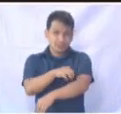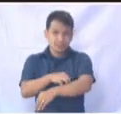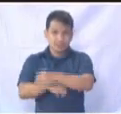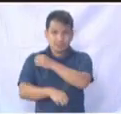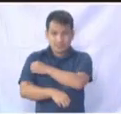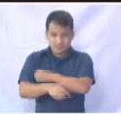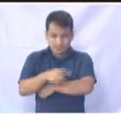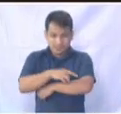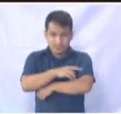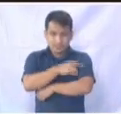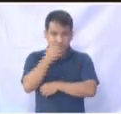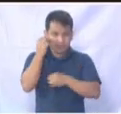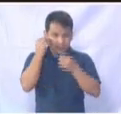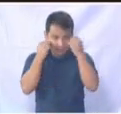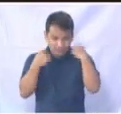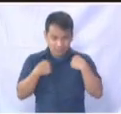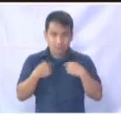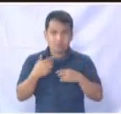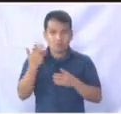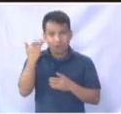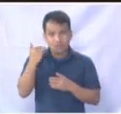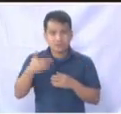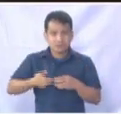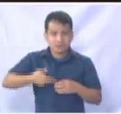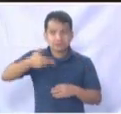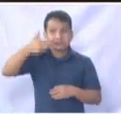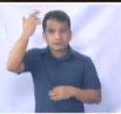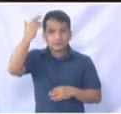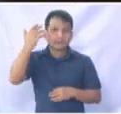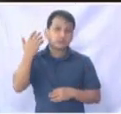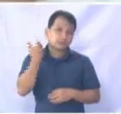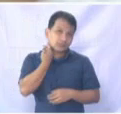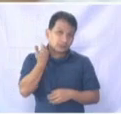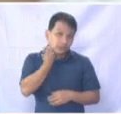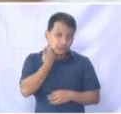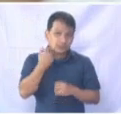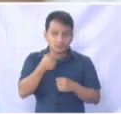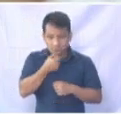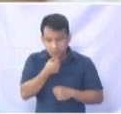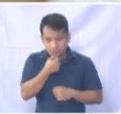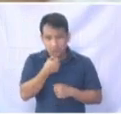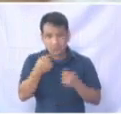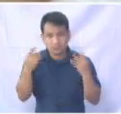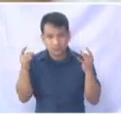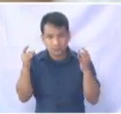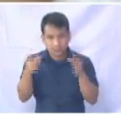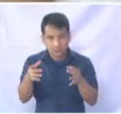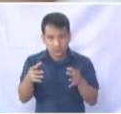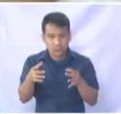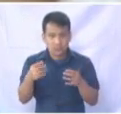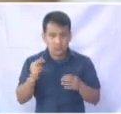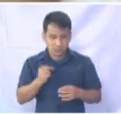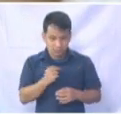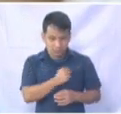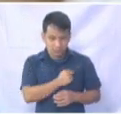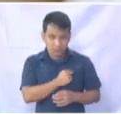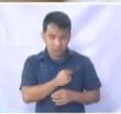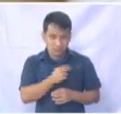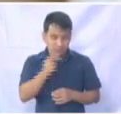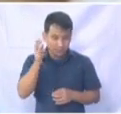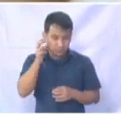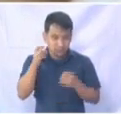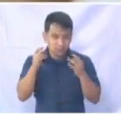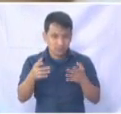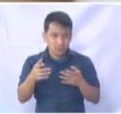Nagdudulot ang tigdas ng mataas na lagnat, rashes at ubo na maaaring mauwi sa komplikasyon gaya ng pneumonia, ear infection at